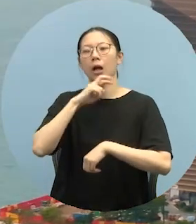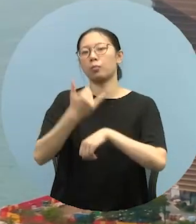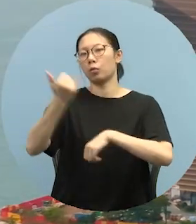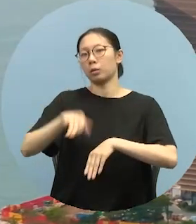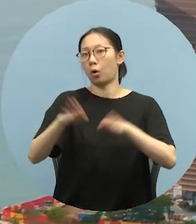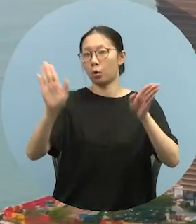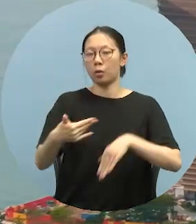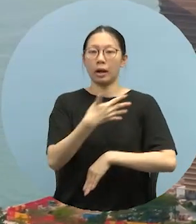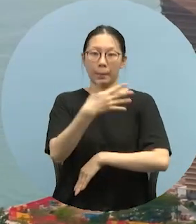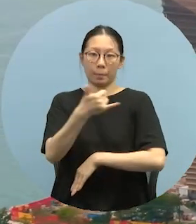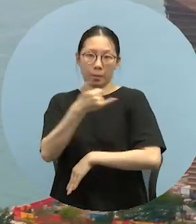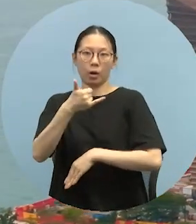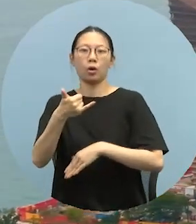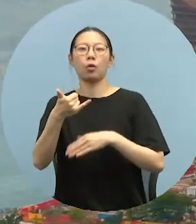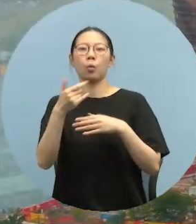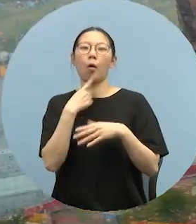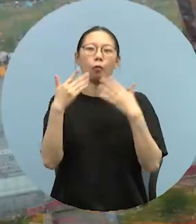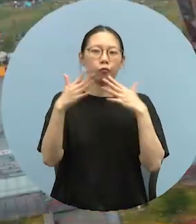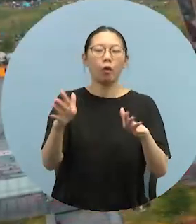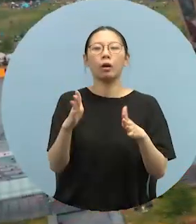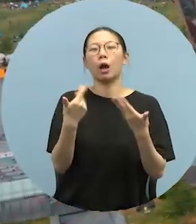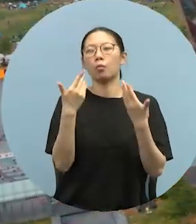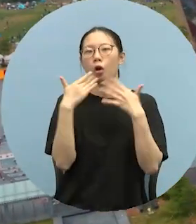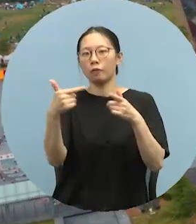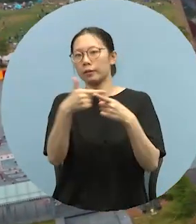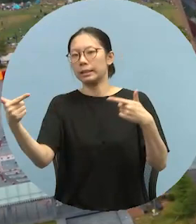星期五、六及公众假期开放到8点。